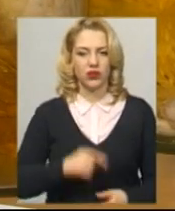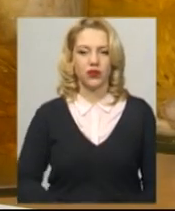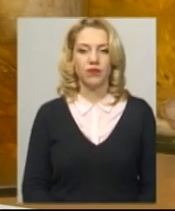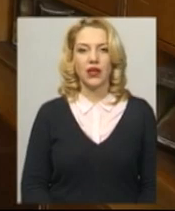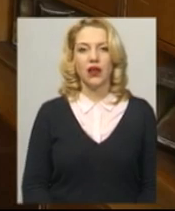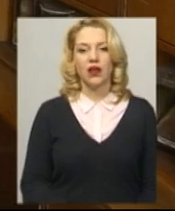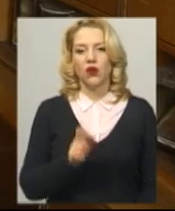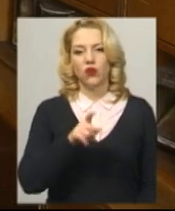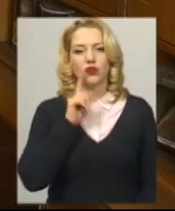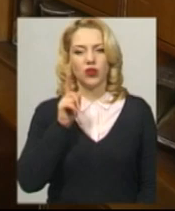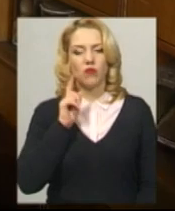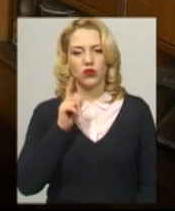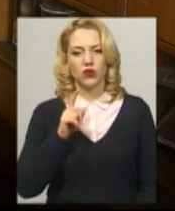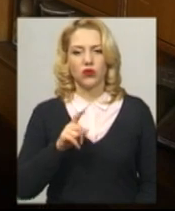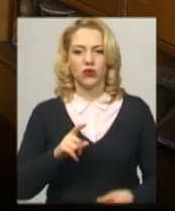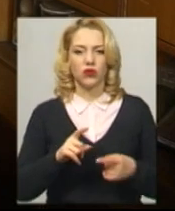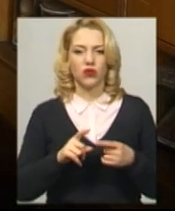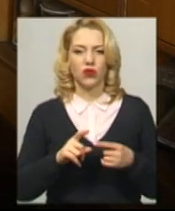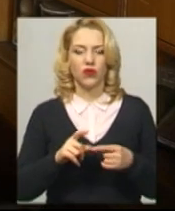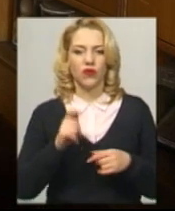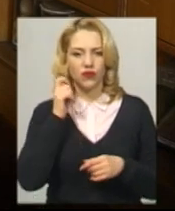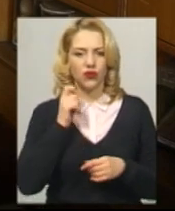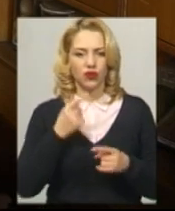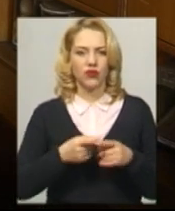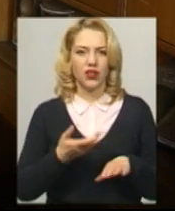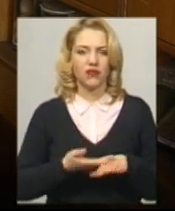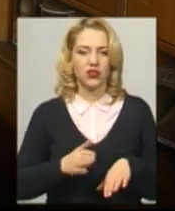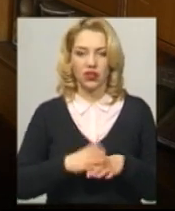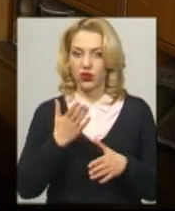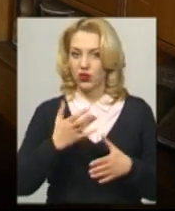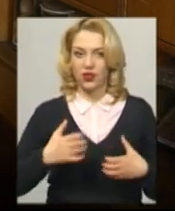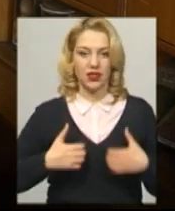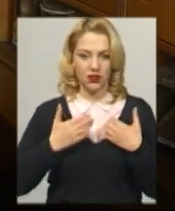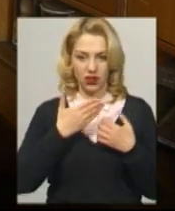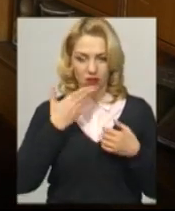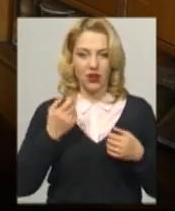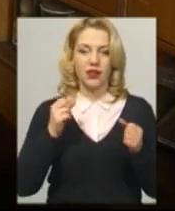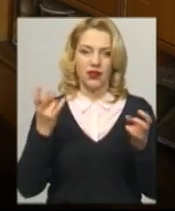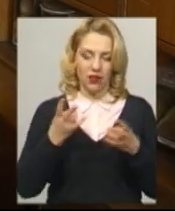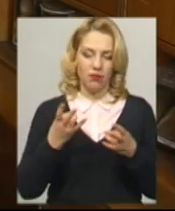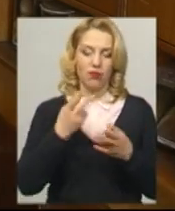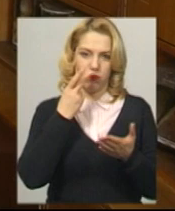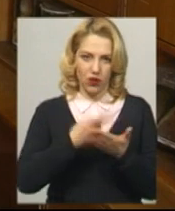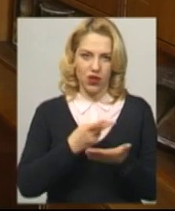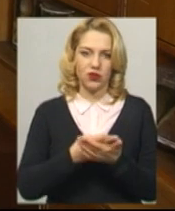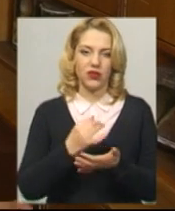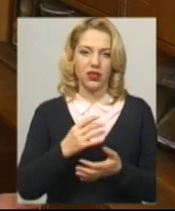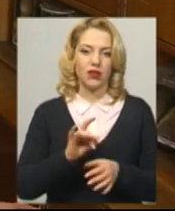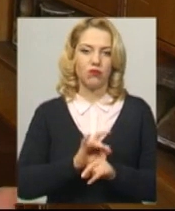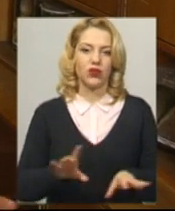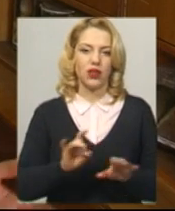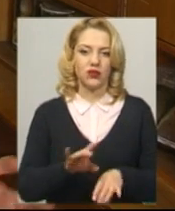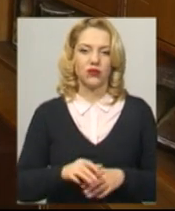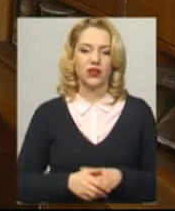вони більш гнучкі, особливо школярі. Якщо немає страху, так, звичайно, це треба показувати, це треба пояснювати. Можливо, в